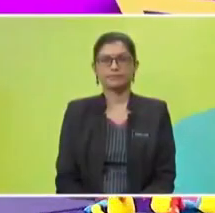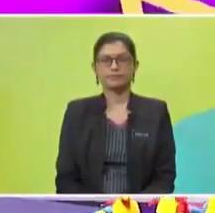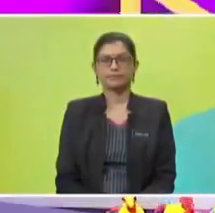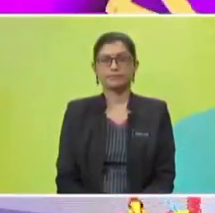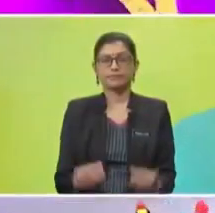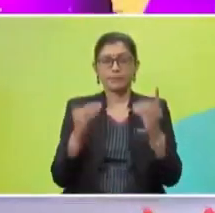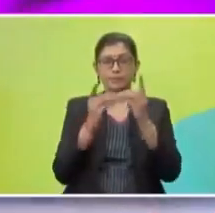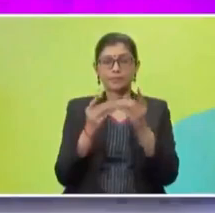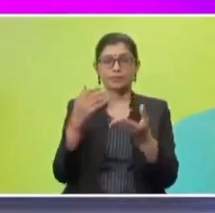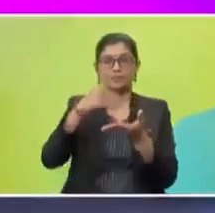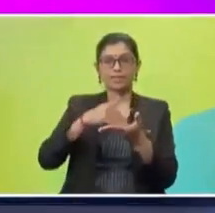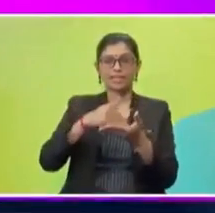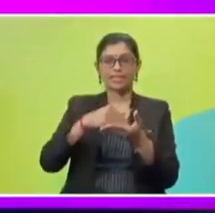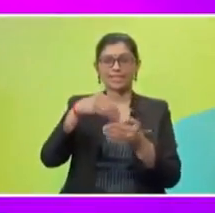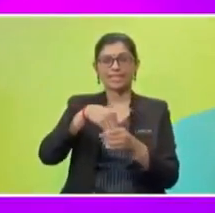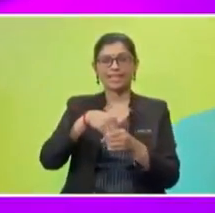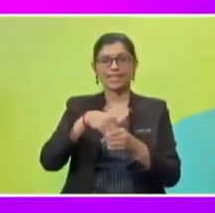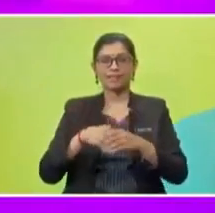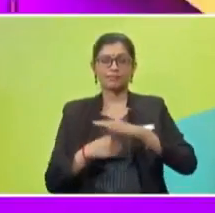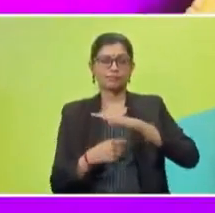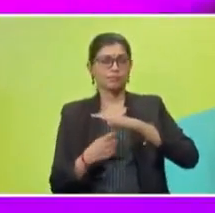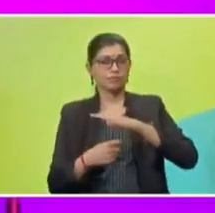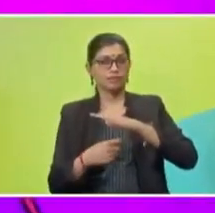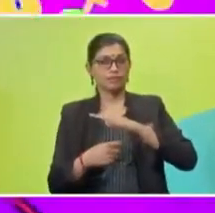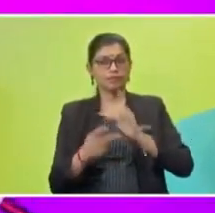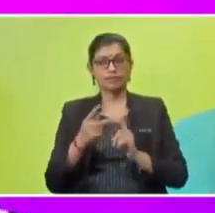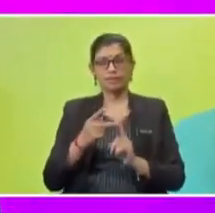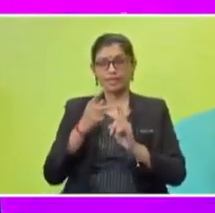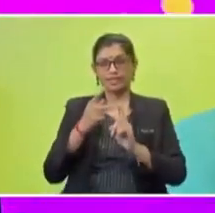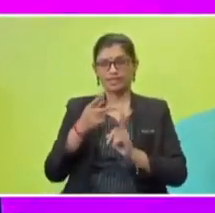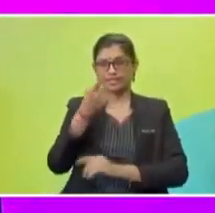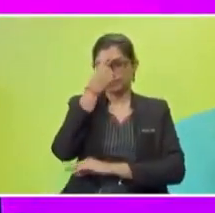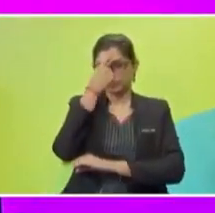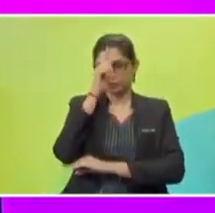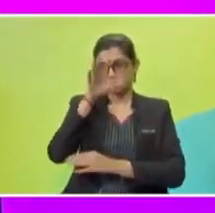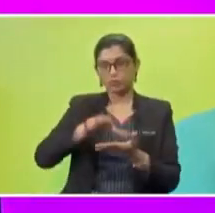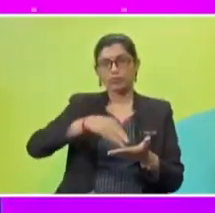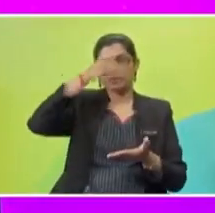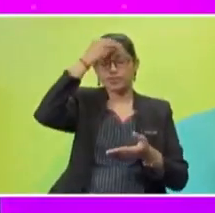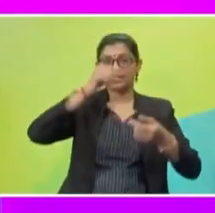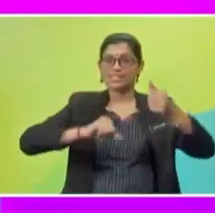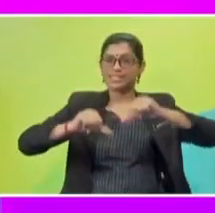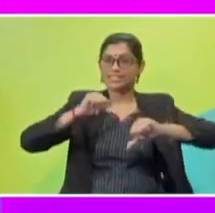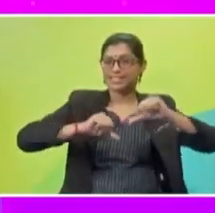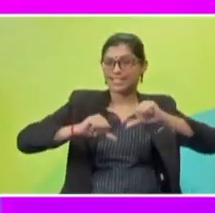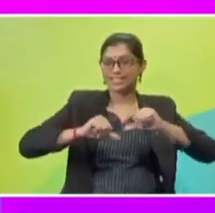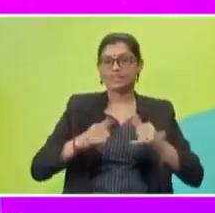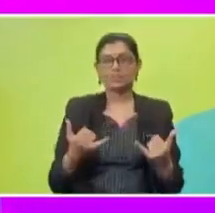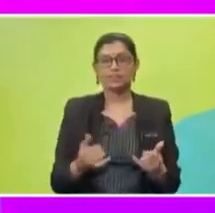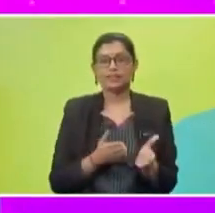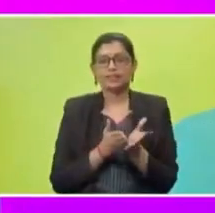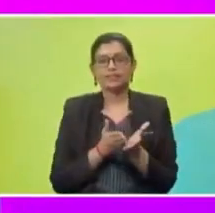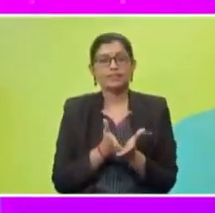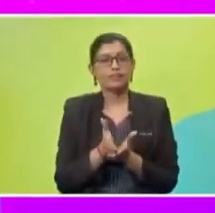Hai bertemu kembali qt dalam slot prasekolah peribahasa untuk mata pelajaran sains dan kita akan teruskan dengan Putra untuk